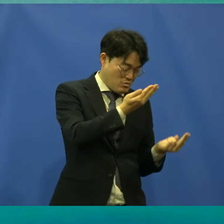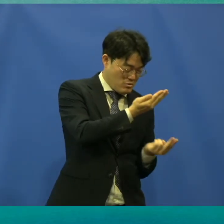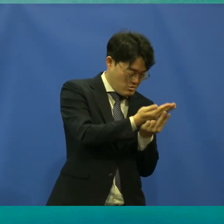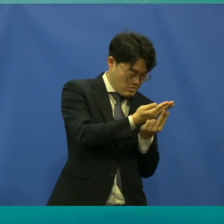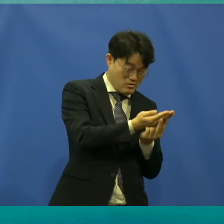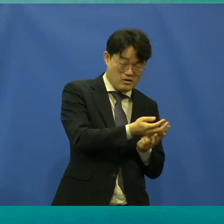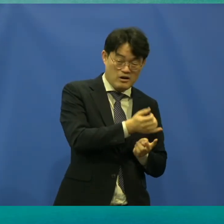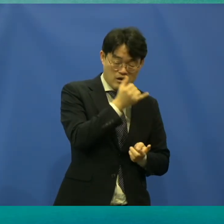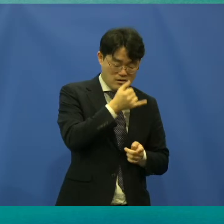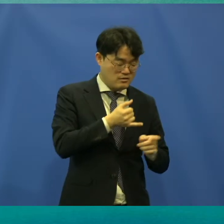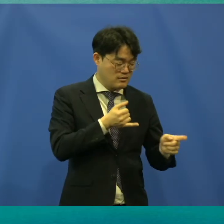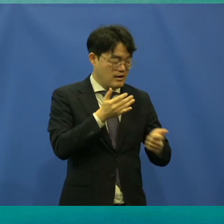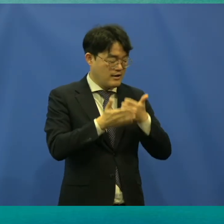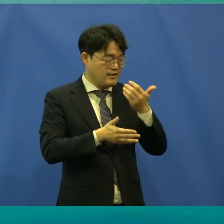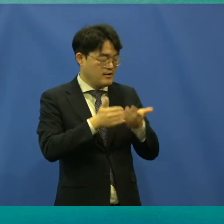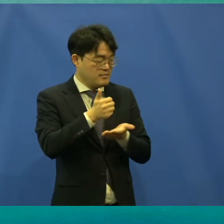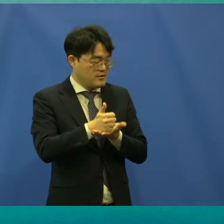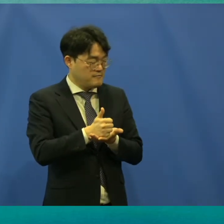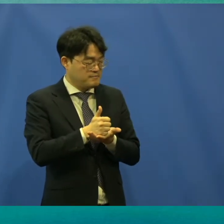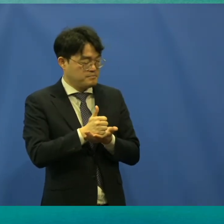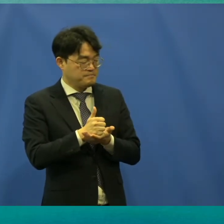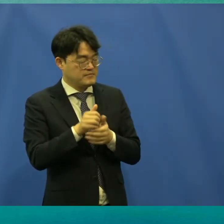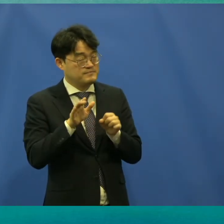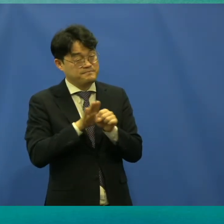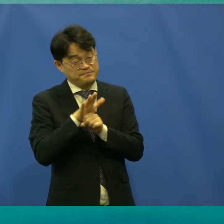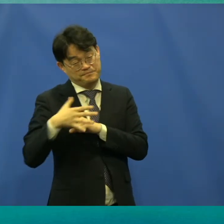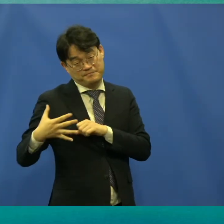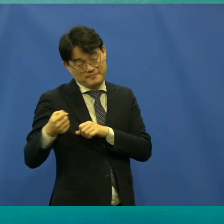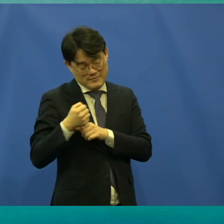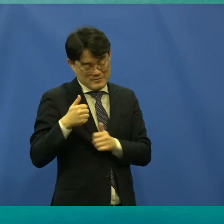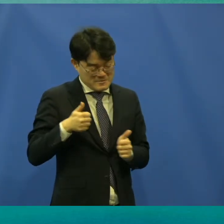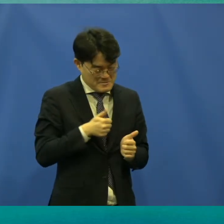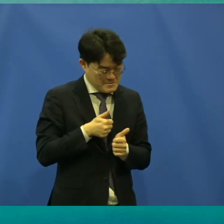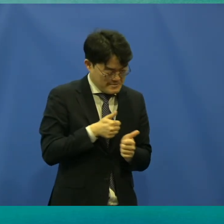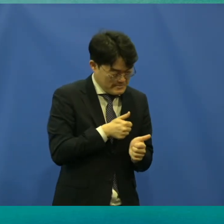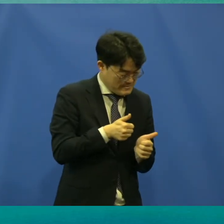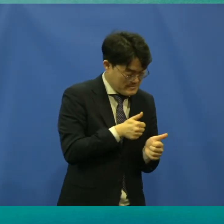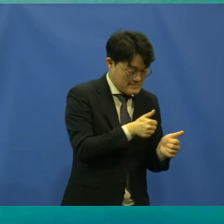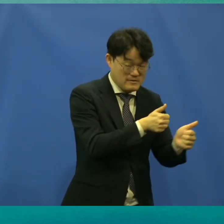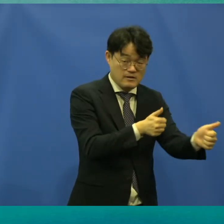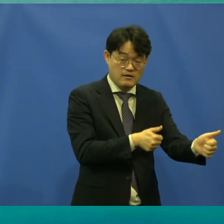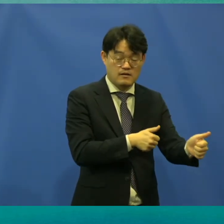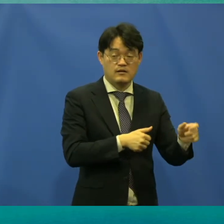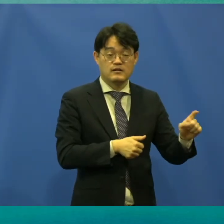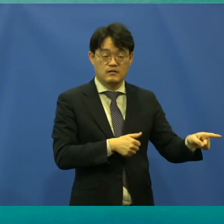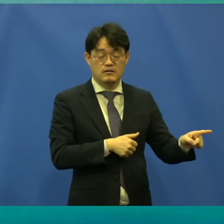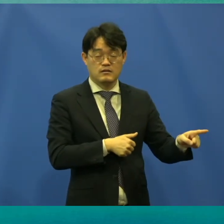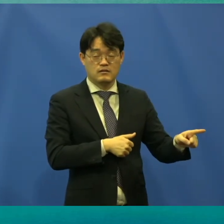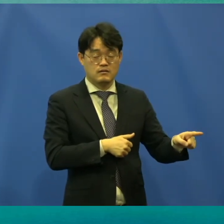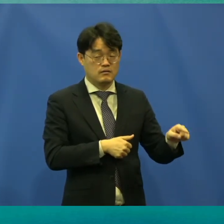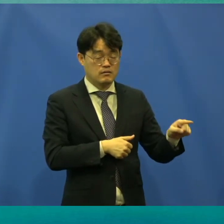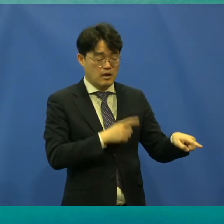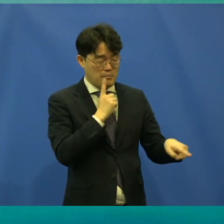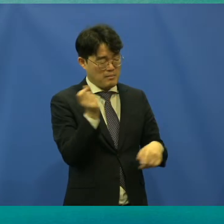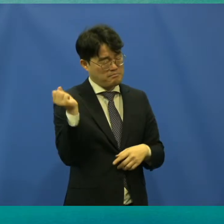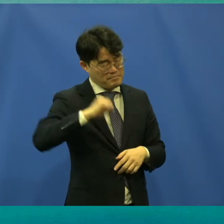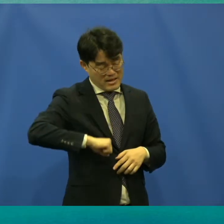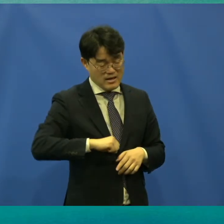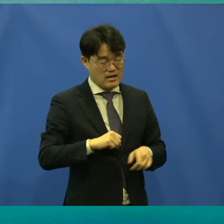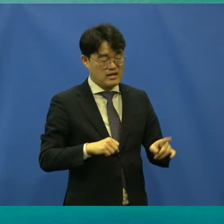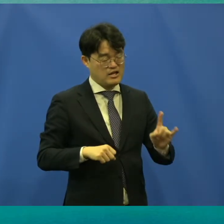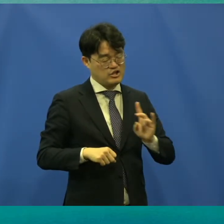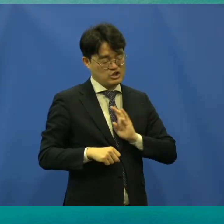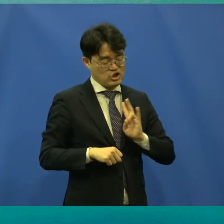근데 하나님은 정성을 다하십니다. 별로 예쁜 짓도 하지 않은 요나 한 사람을 위해서 하나님은 끝까지 그를